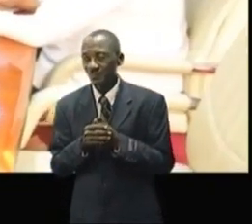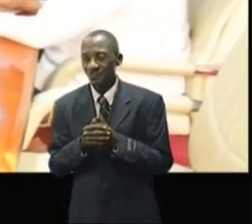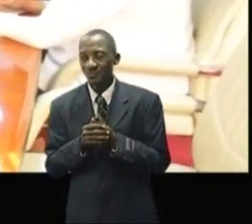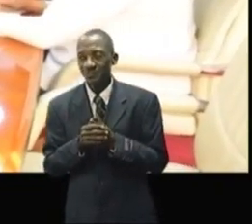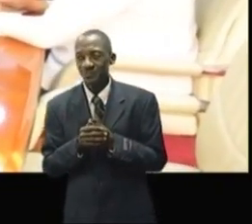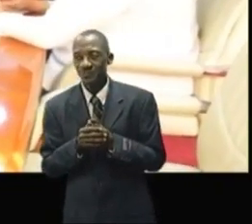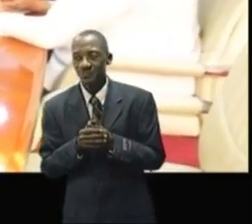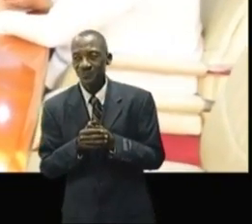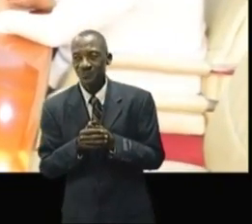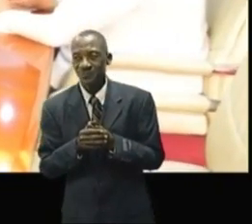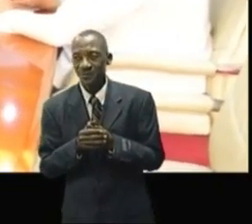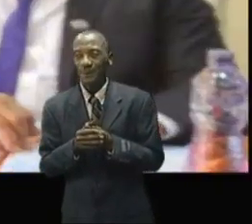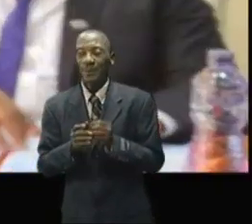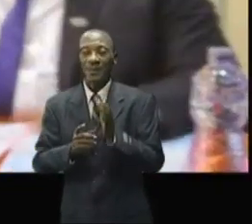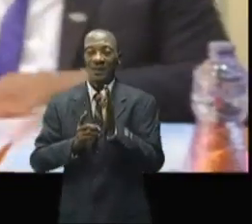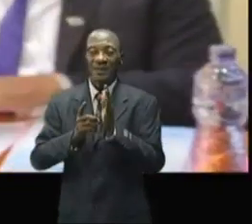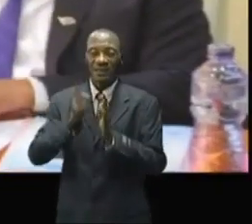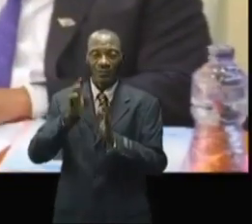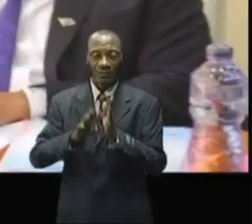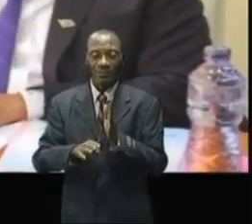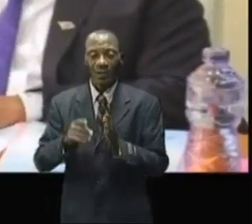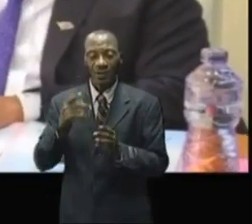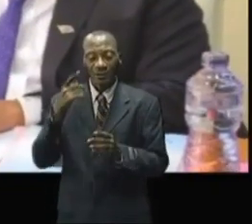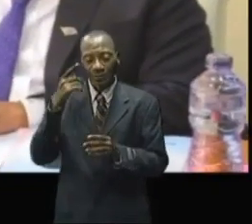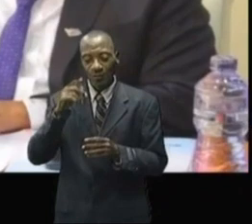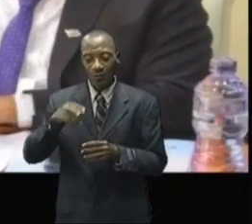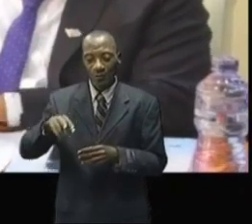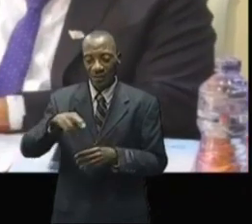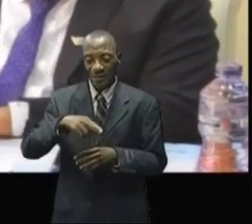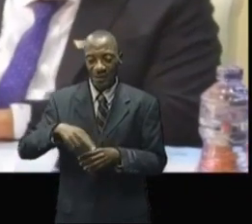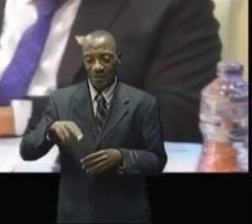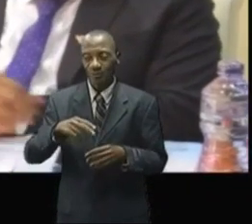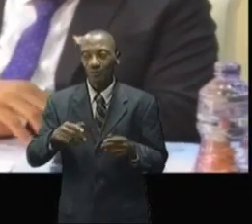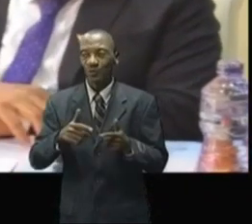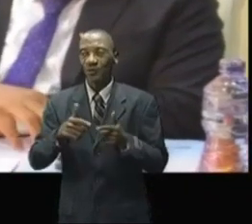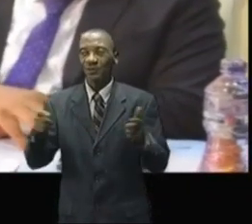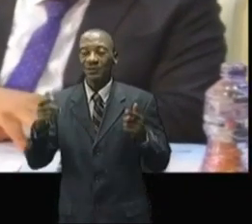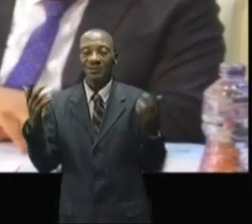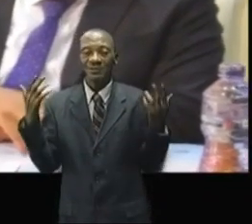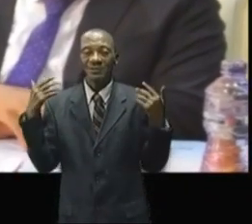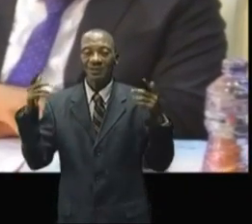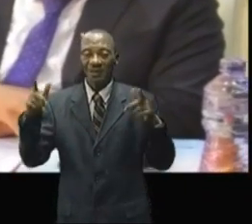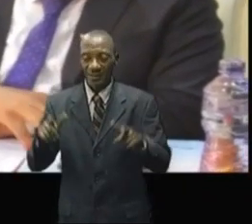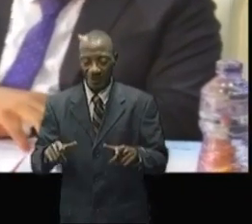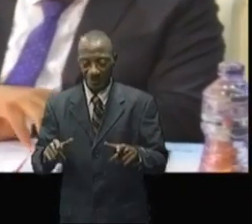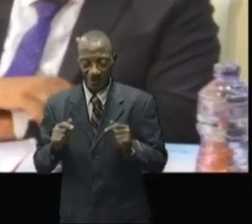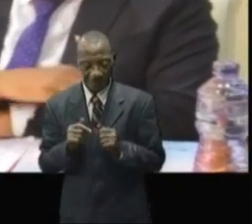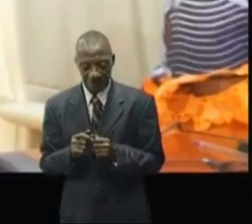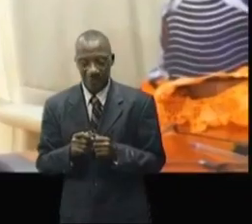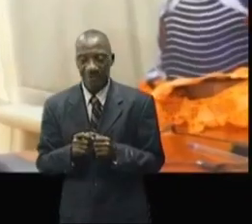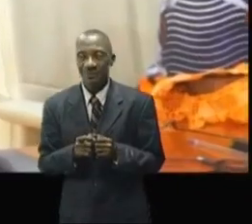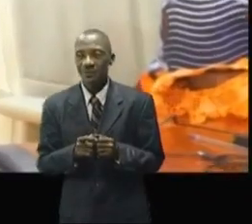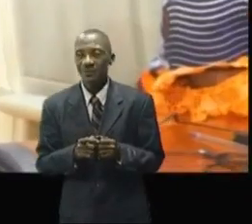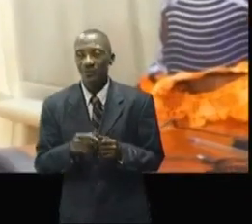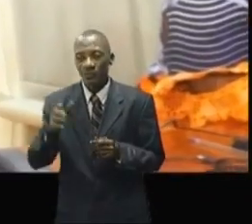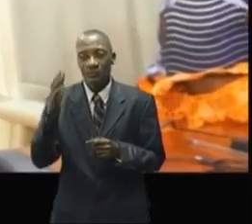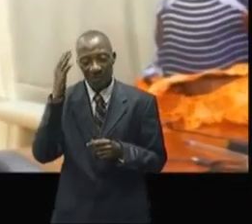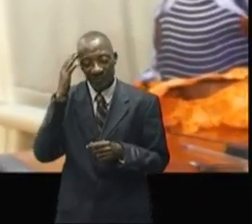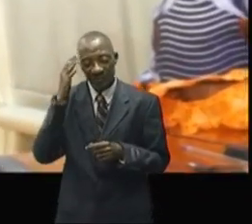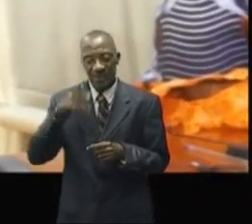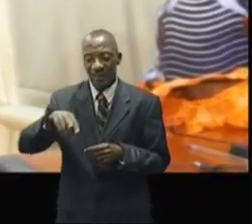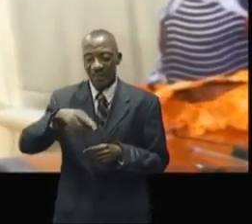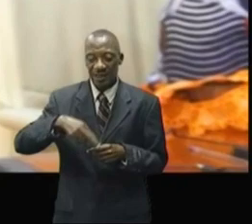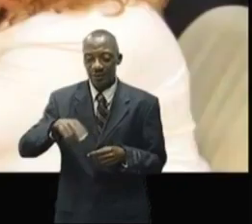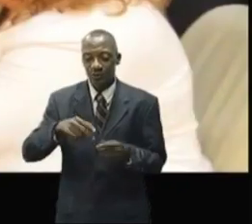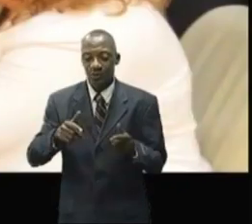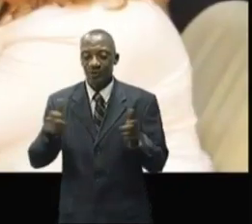de la RDC était au centre des échanges ce mercredi entre le nouveau coordonnateur du mécanisme national de suivi et l'envoyé spécial du